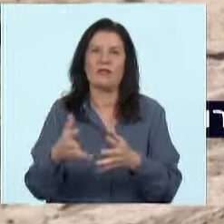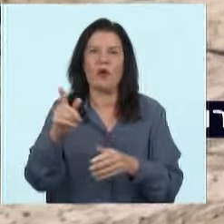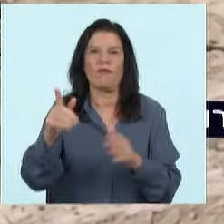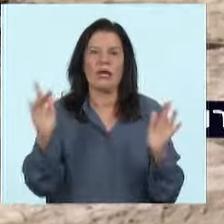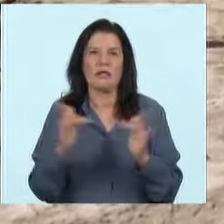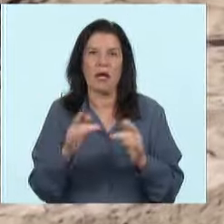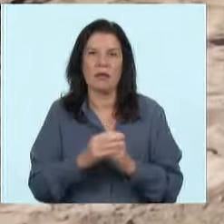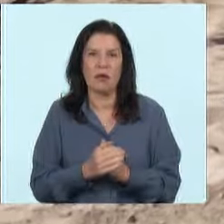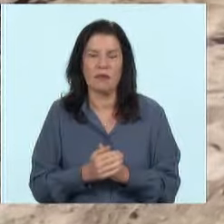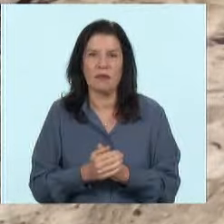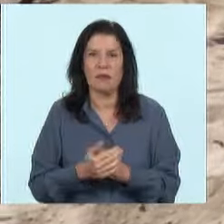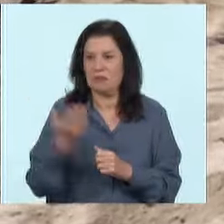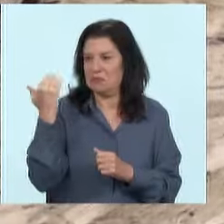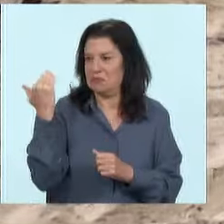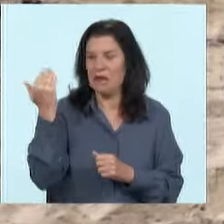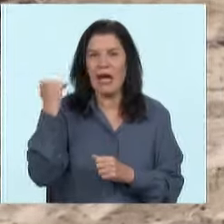ניסיון חדירה לאוגדת עזה. אבל אתה יודע מה